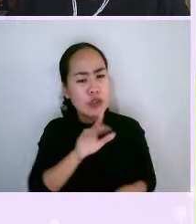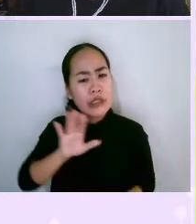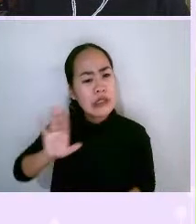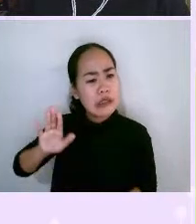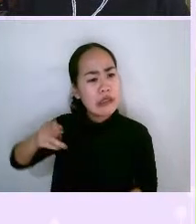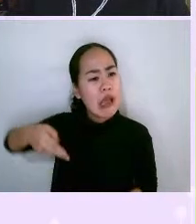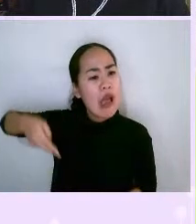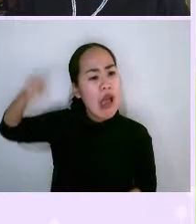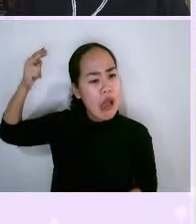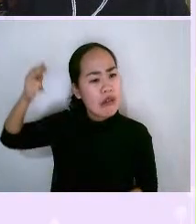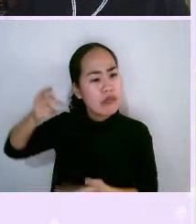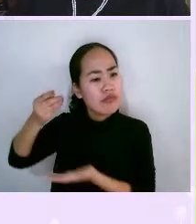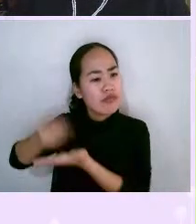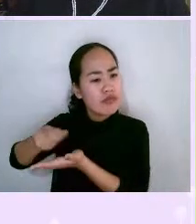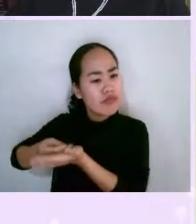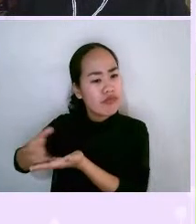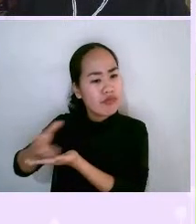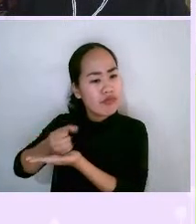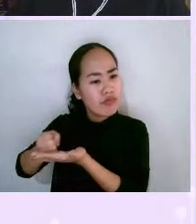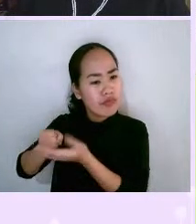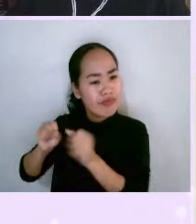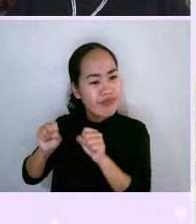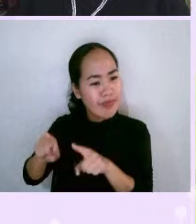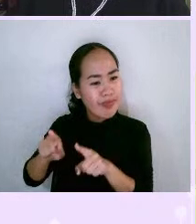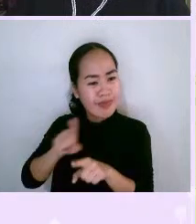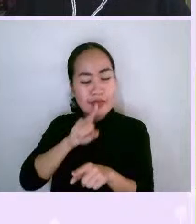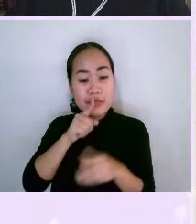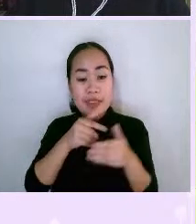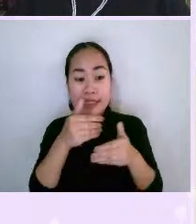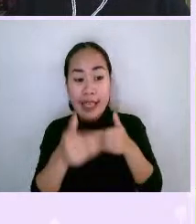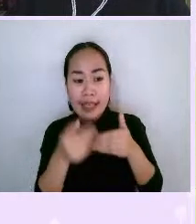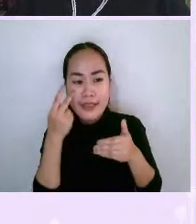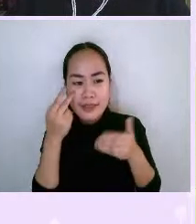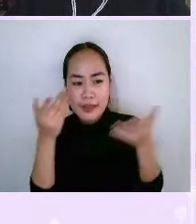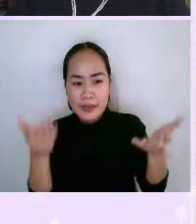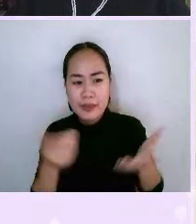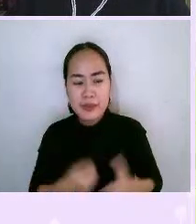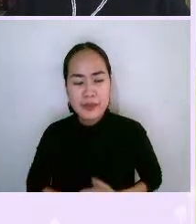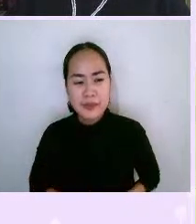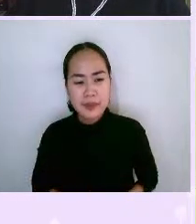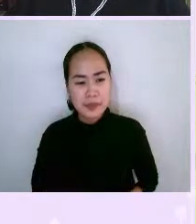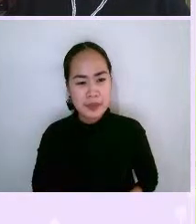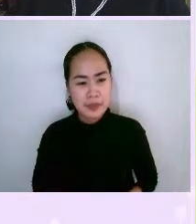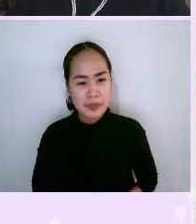pamamaraan. Okay, so next po, bukod sa